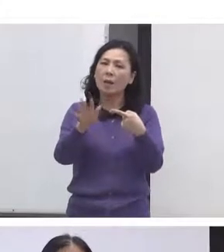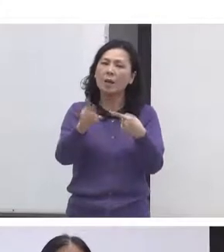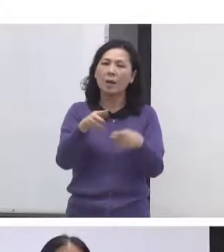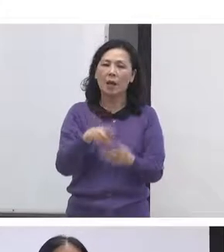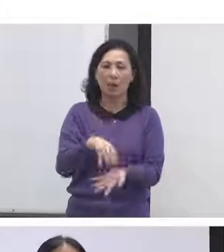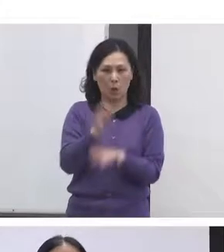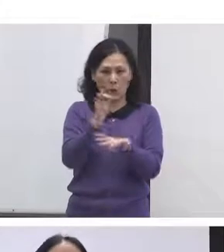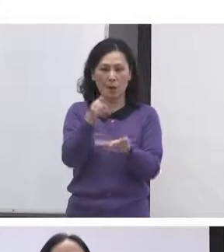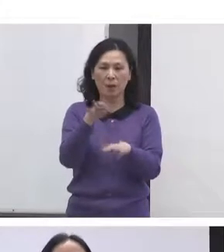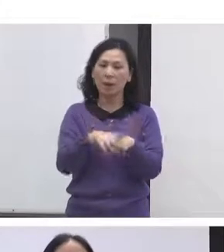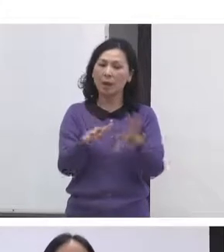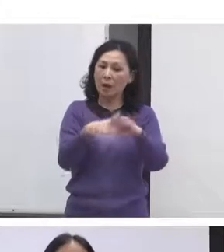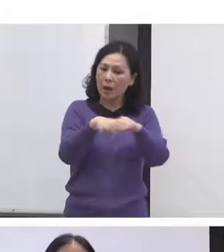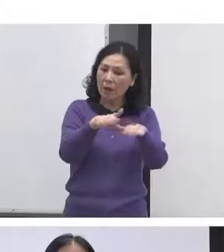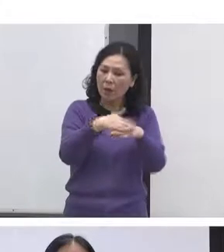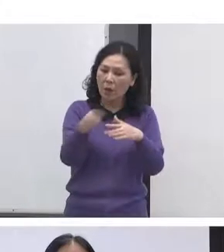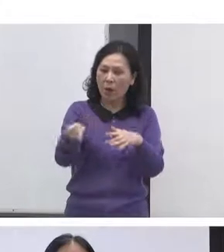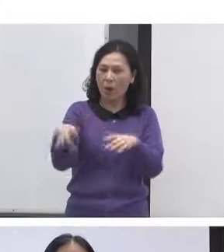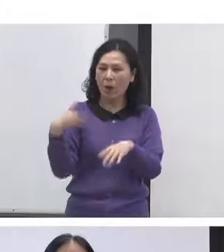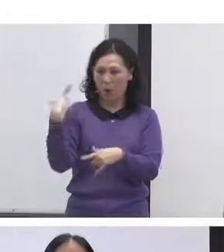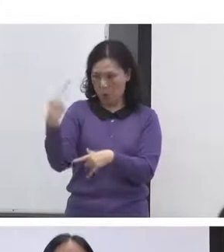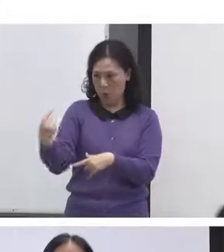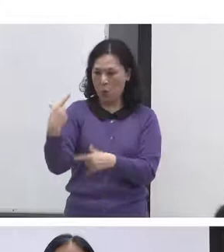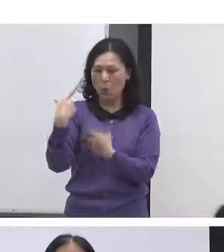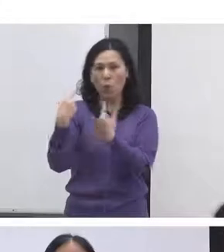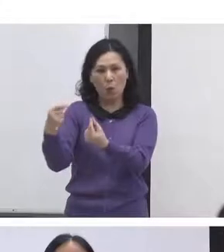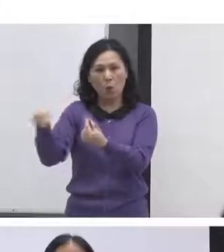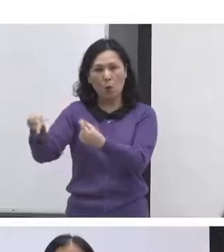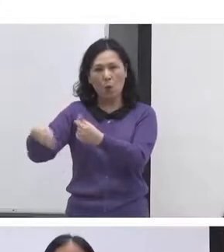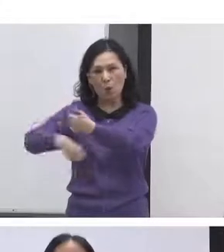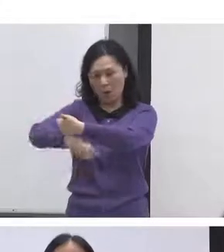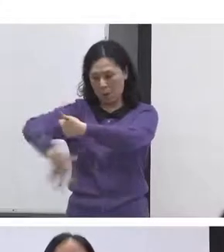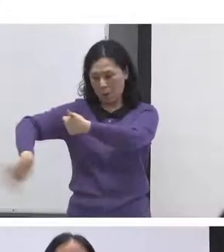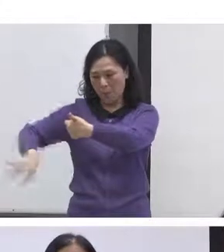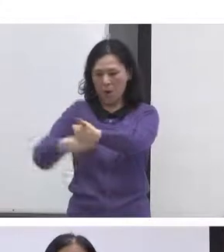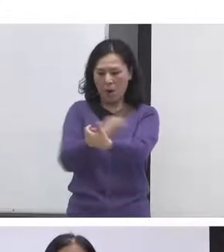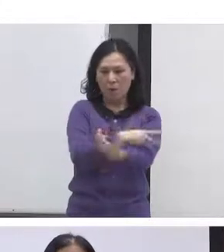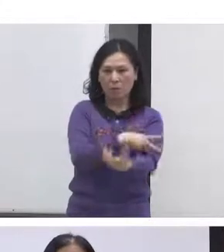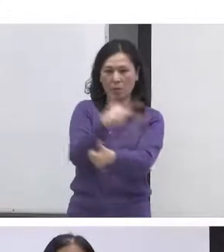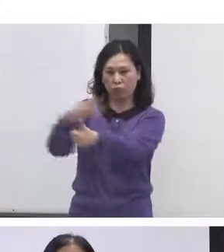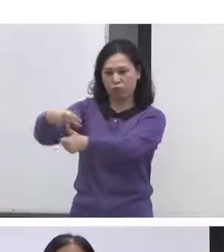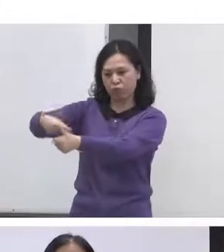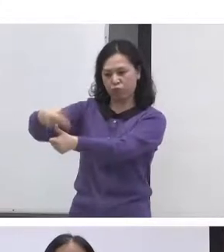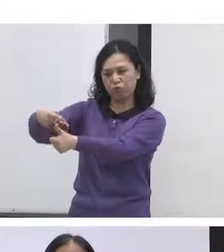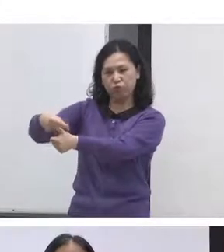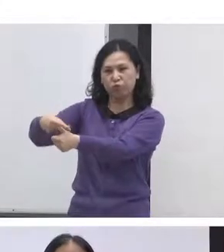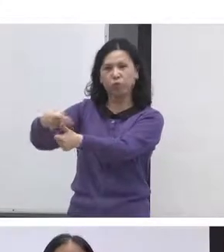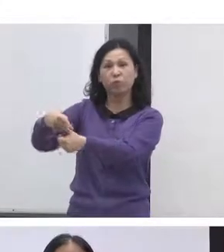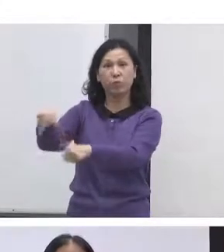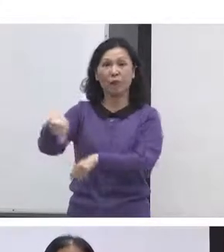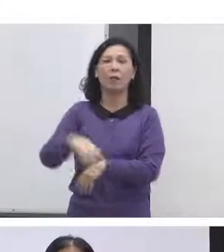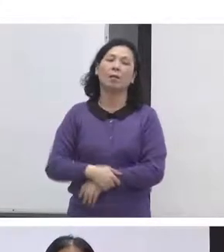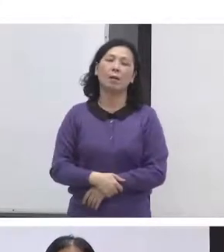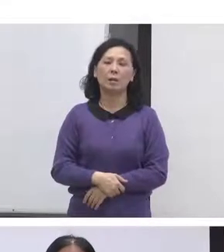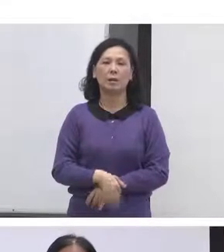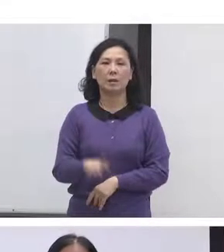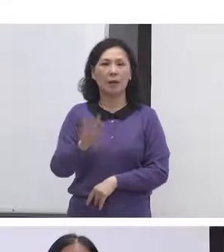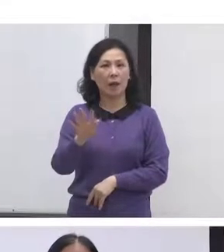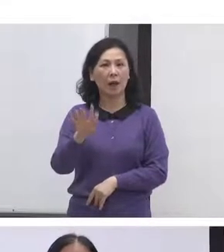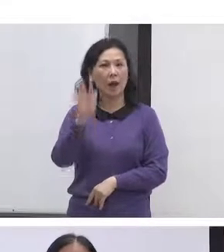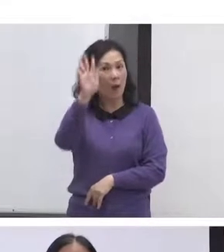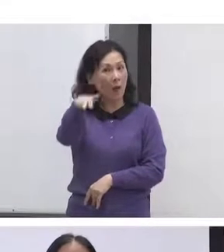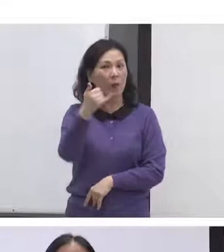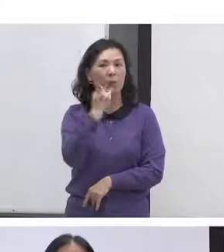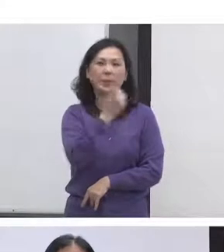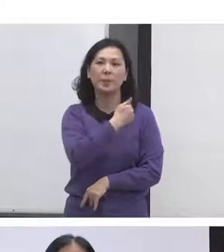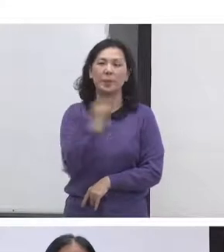个文化带进原来的组织里面，原来现有的组织里面。所以我觉得比较有可能发生